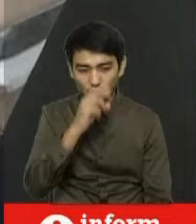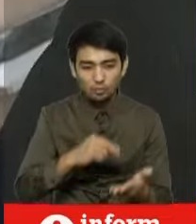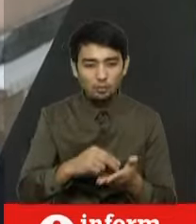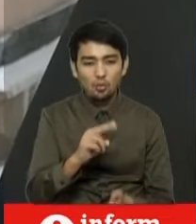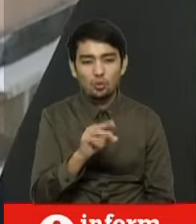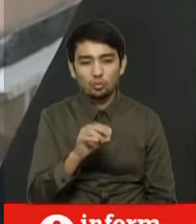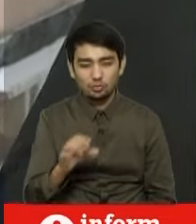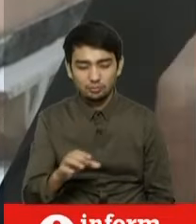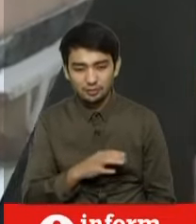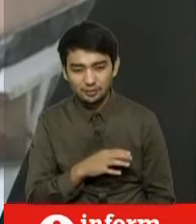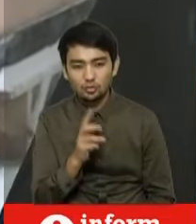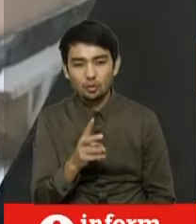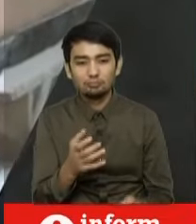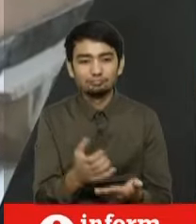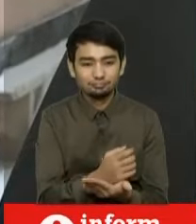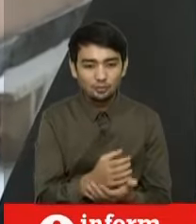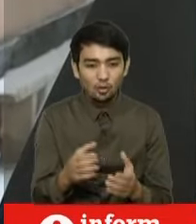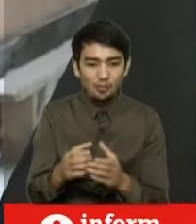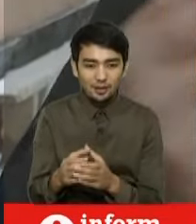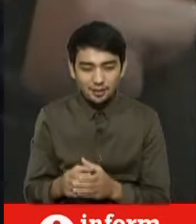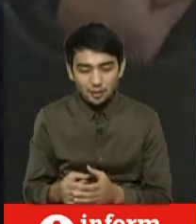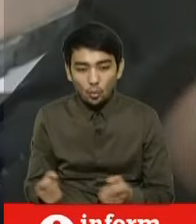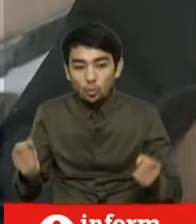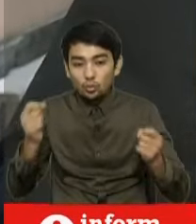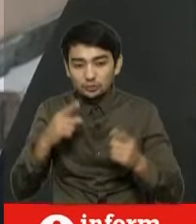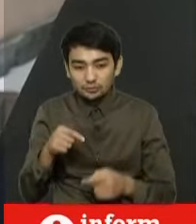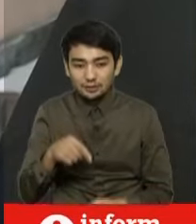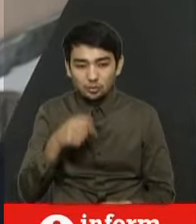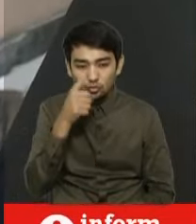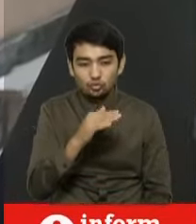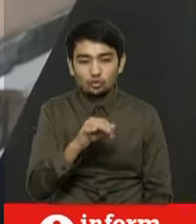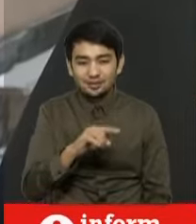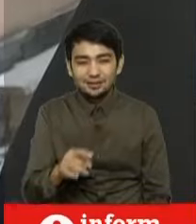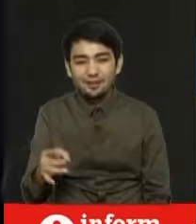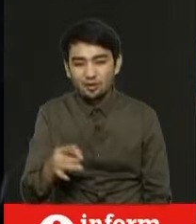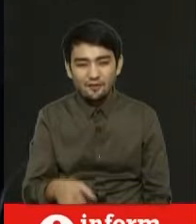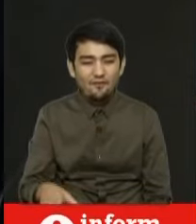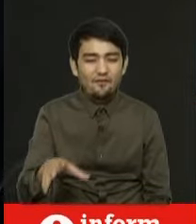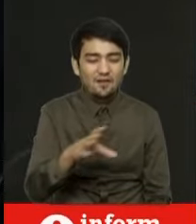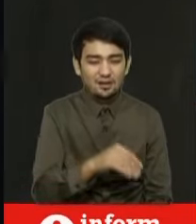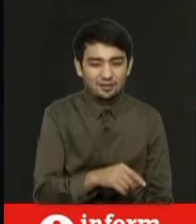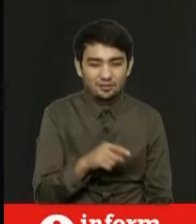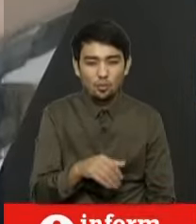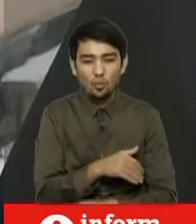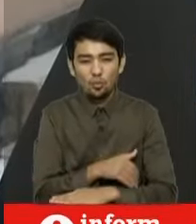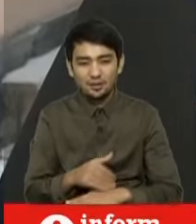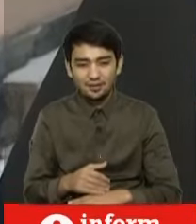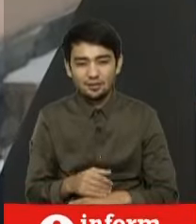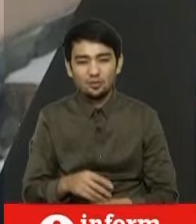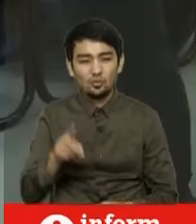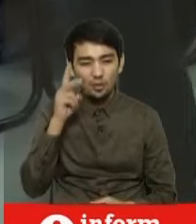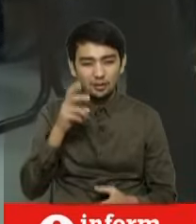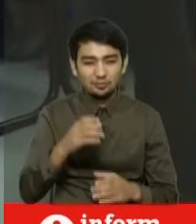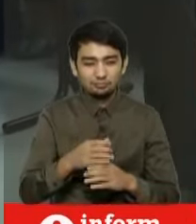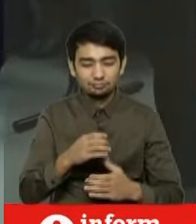жібереміз. Мемлекеттік сатып алу конкурсы арқылы ол жеңімпаз анықталғаннан кейін осы Жұлдыз ықшам ауданының барлық осы көшелеріне кәріз желілері